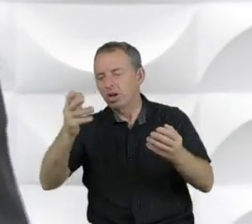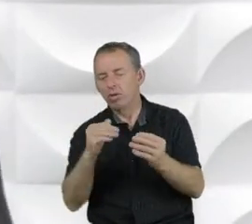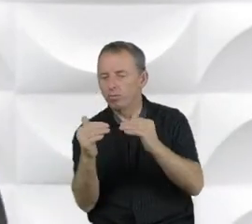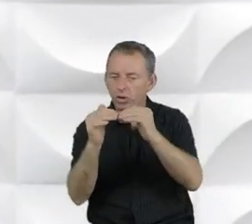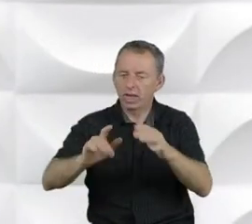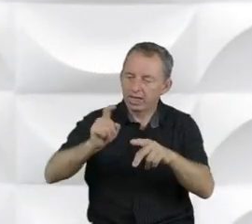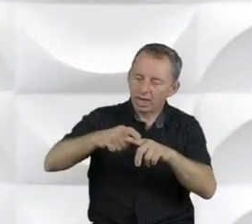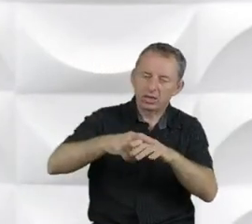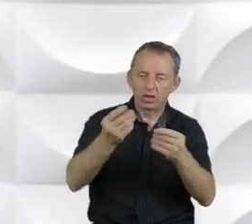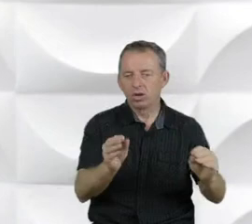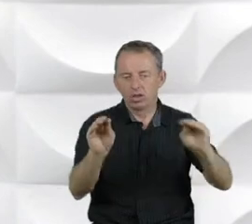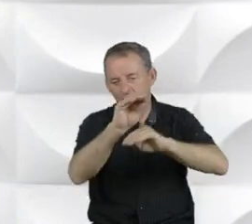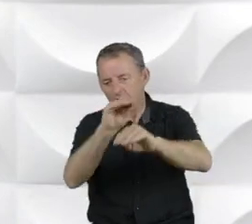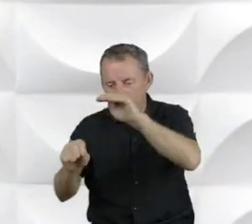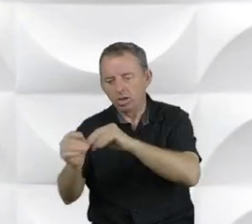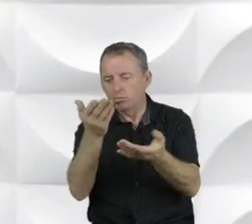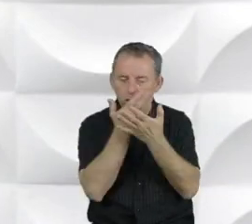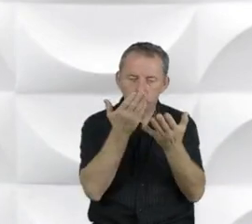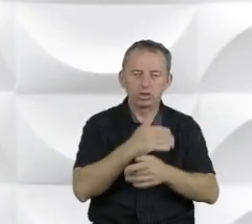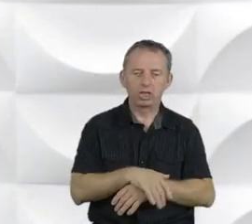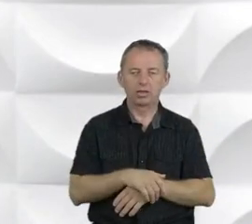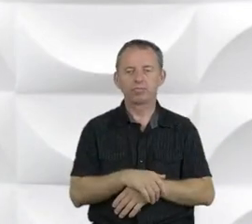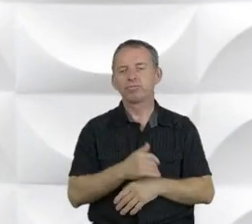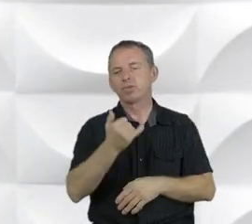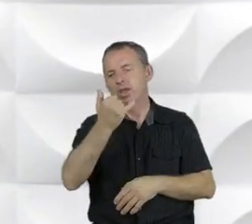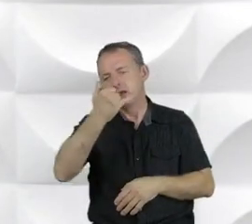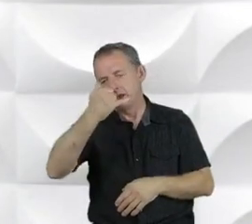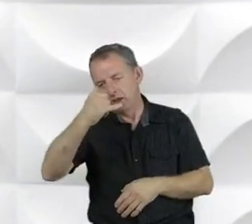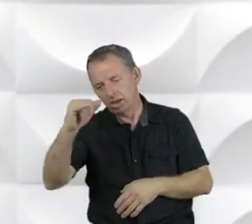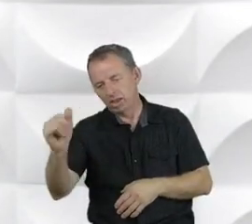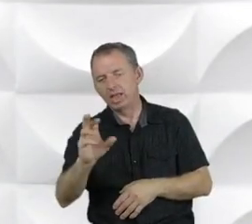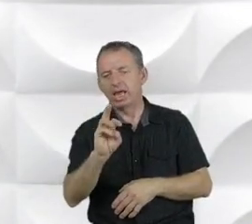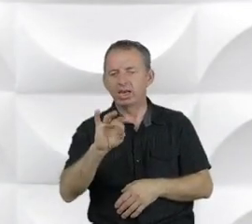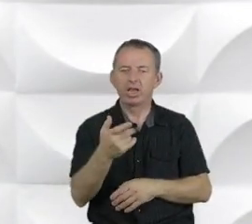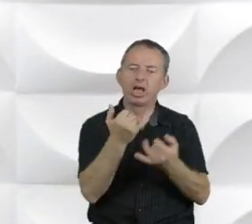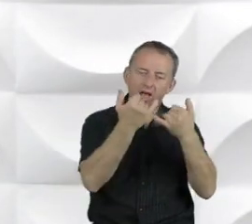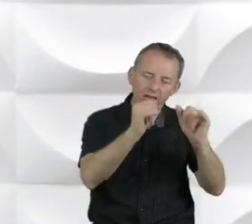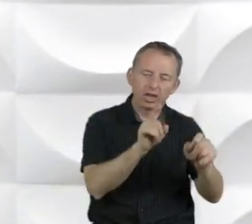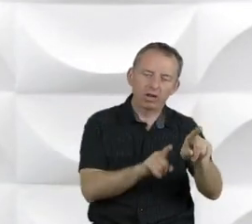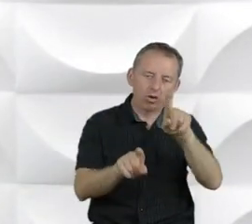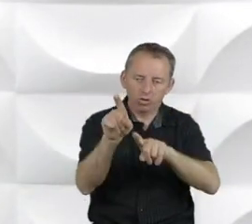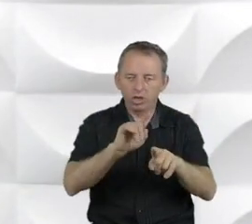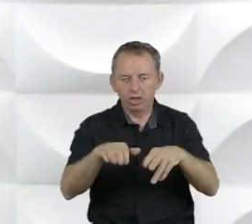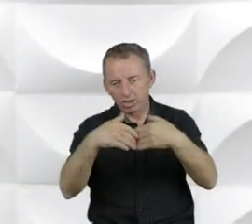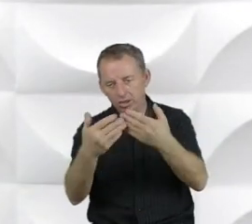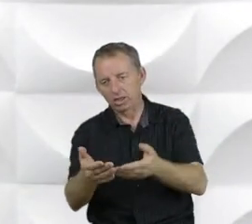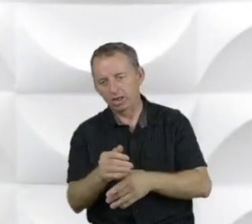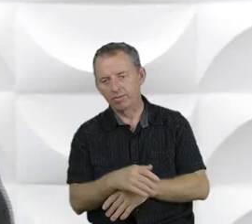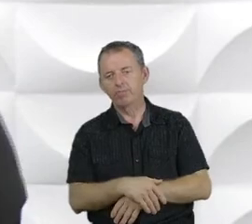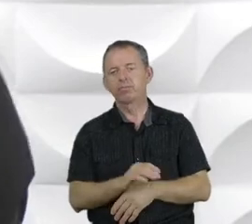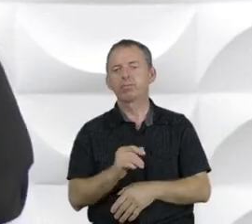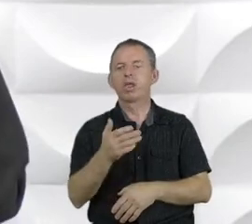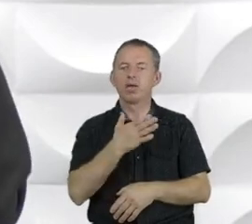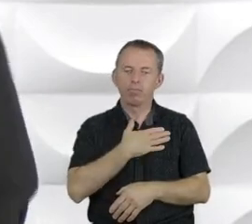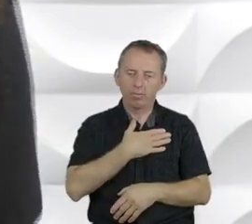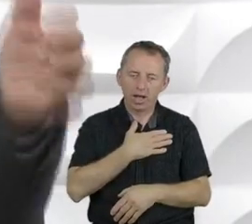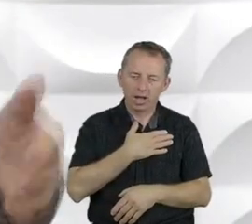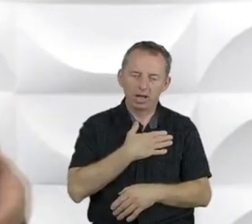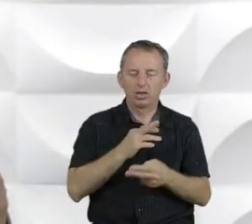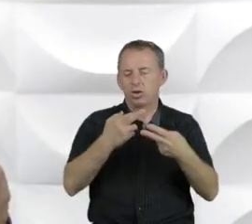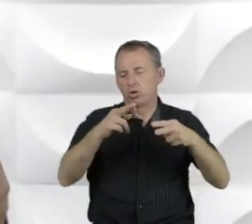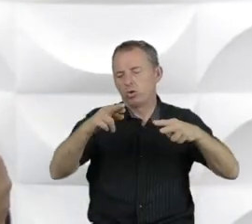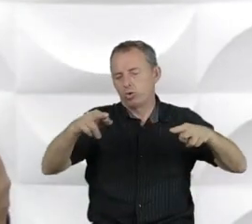greckiego coś tam przeczytałem, a interlinearny to jeszcze inaczej oddaje. Jakie my mamy